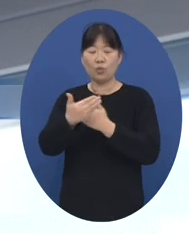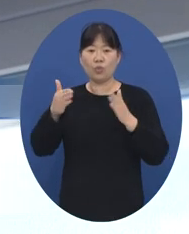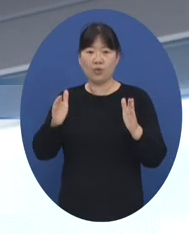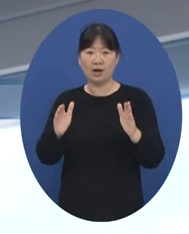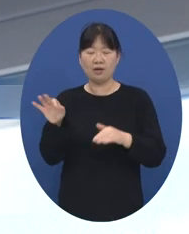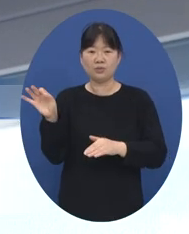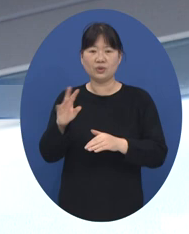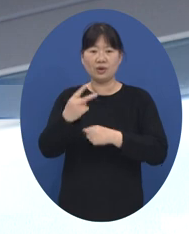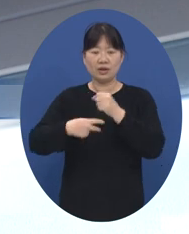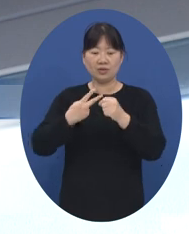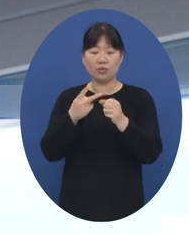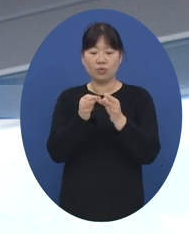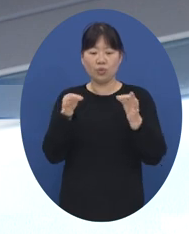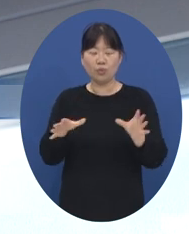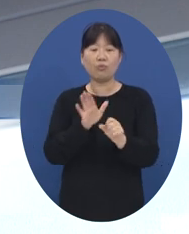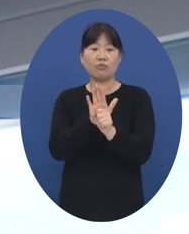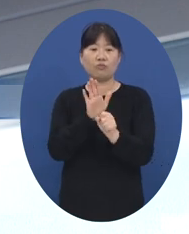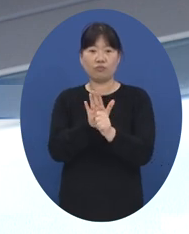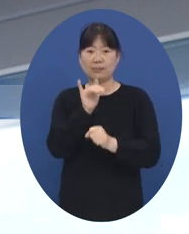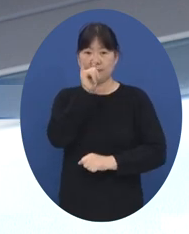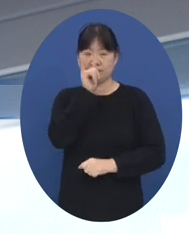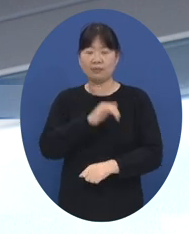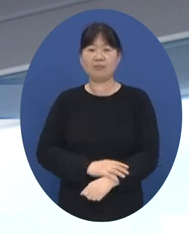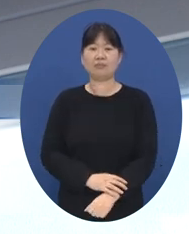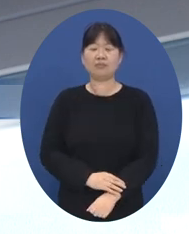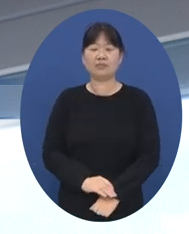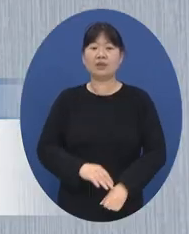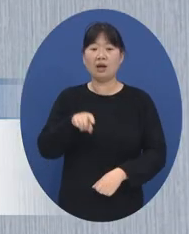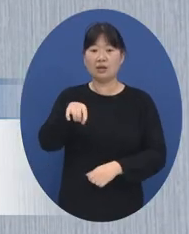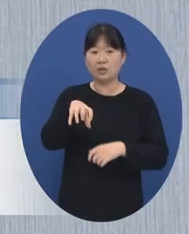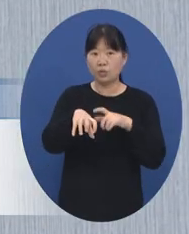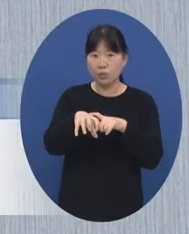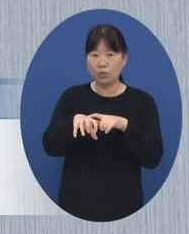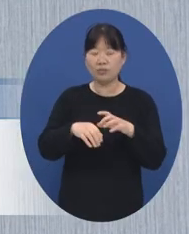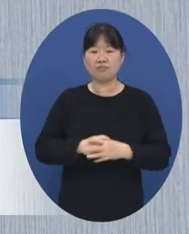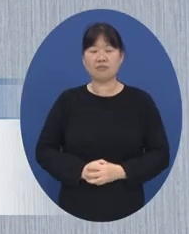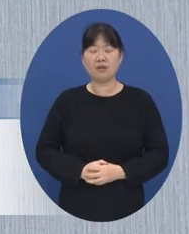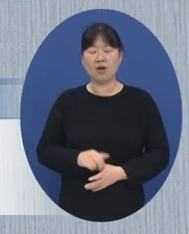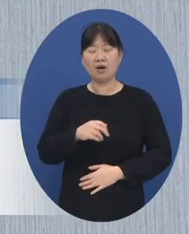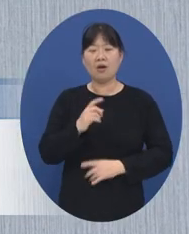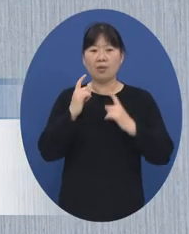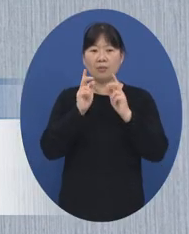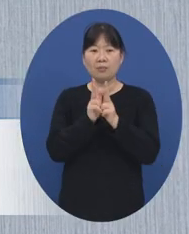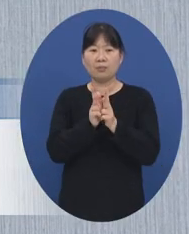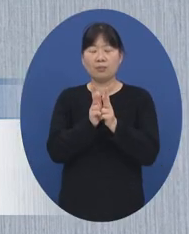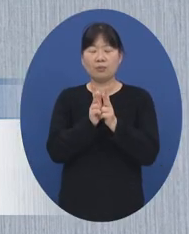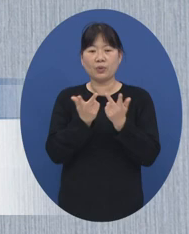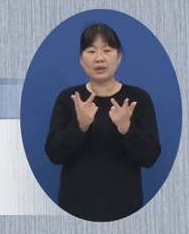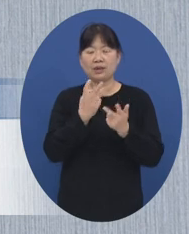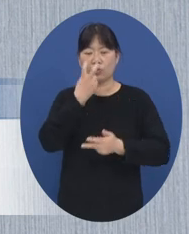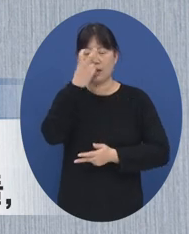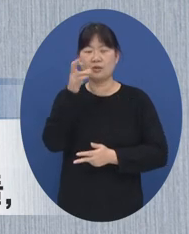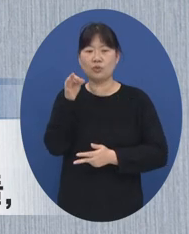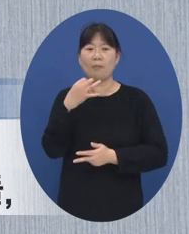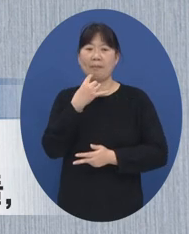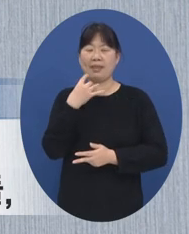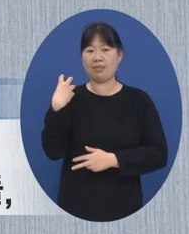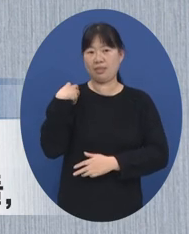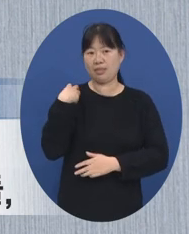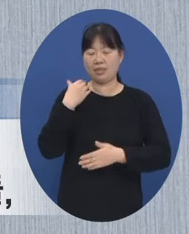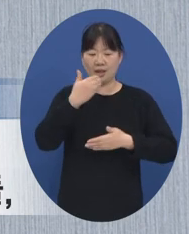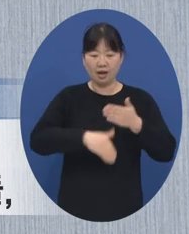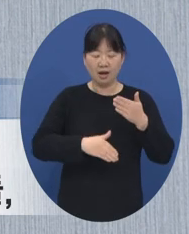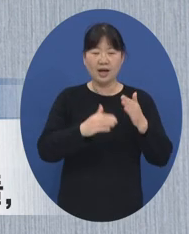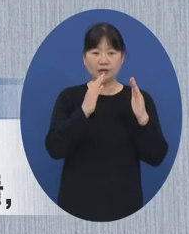공간을 무상으로 2년 동안 지원을 해주고 있고요. 이곳에서는 본인이 관리비만 부담을 하고